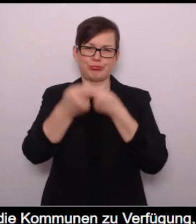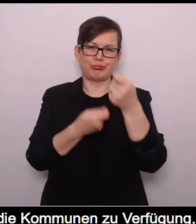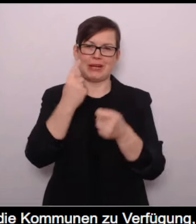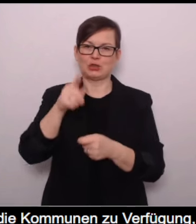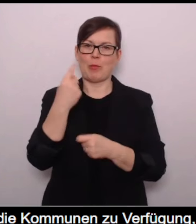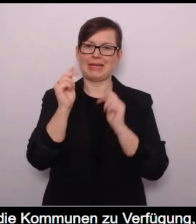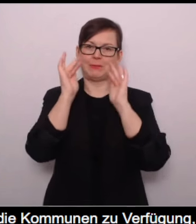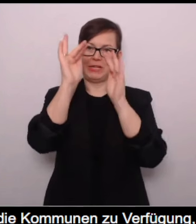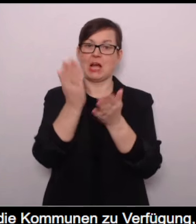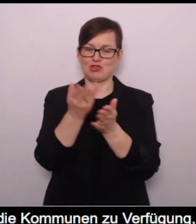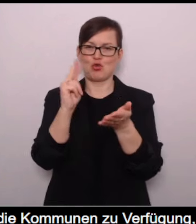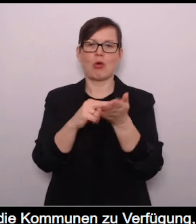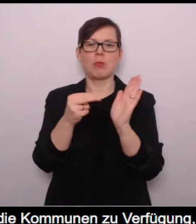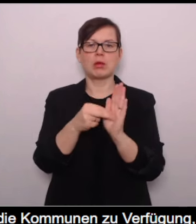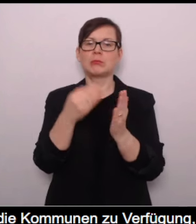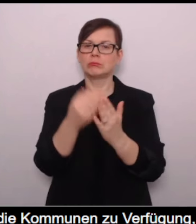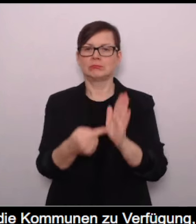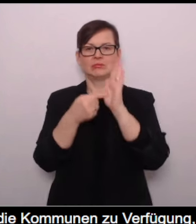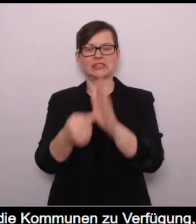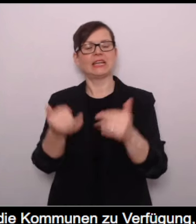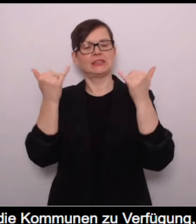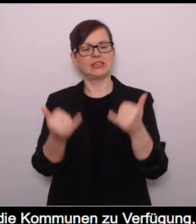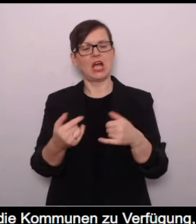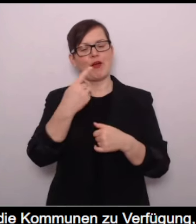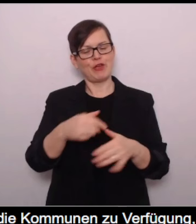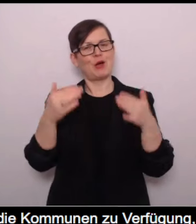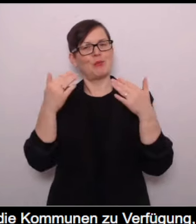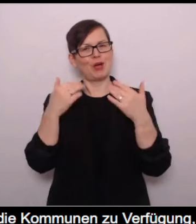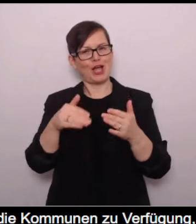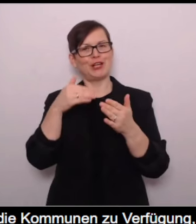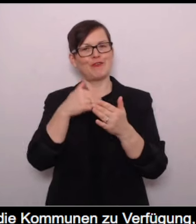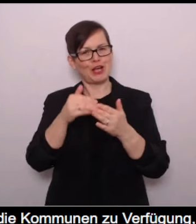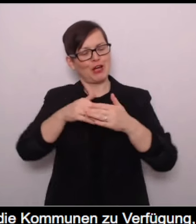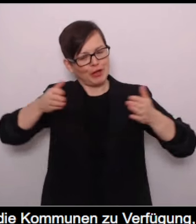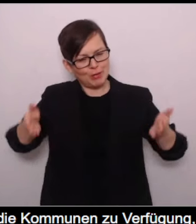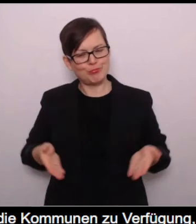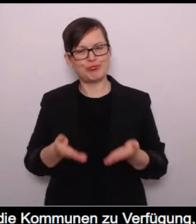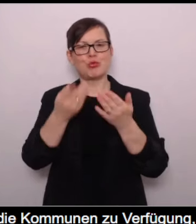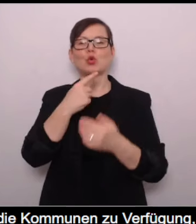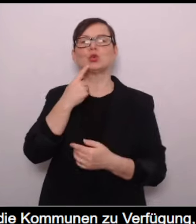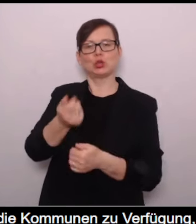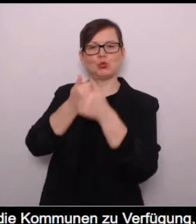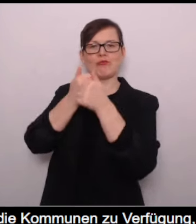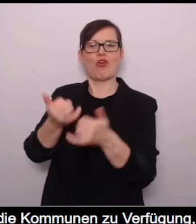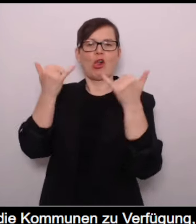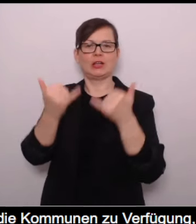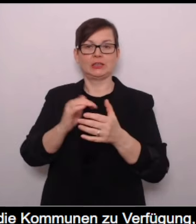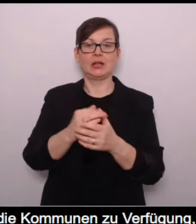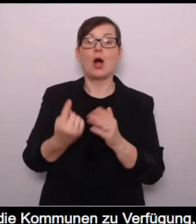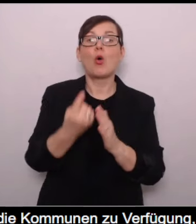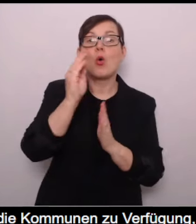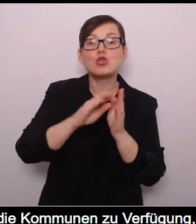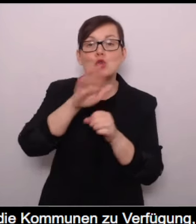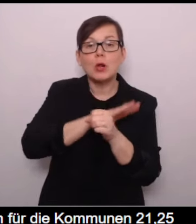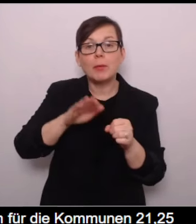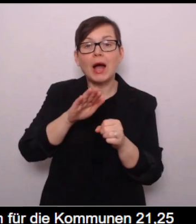Hightech-Agenda Plus weiterfinanzieren mit 1,1 Milliarden, eingeplant sind. Ich glaube, das ist ein deutliches Zeichen, dass wir